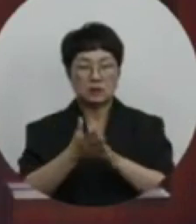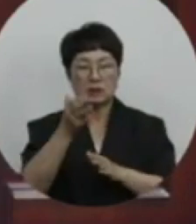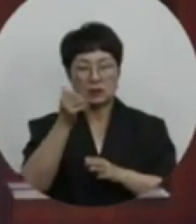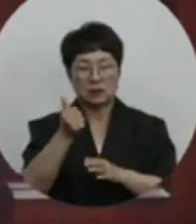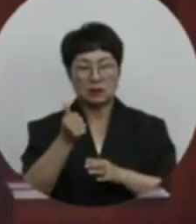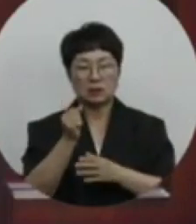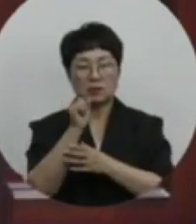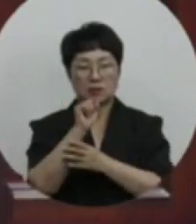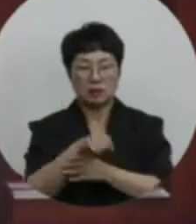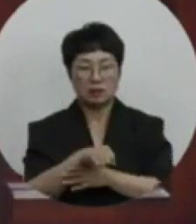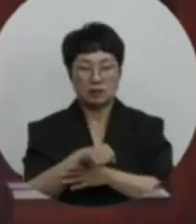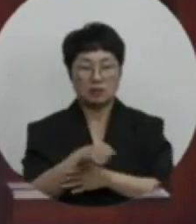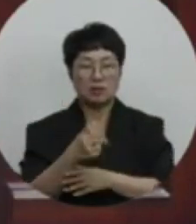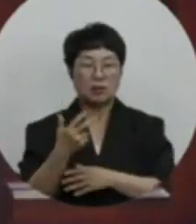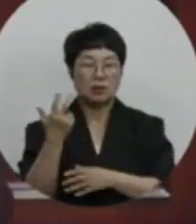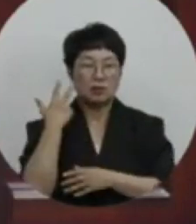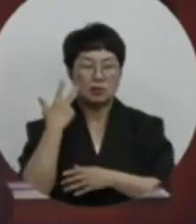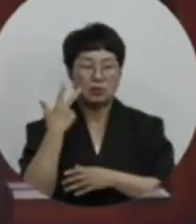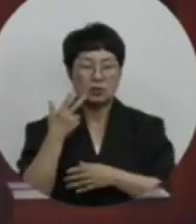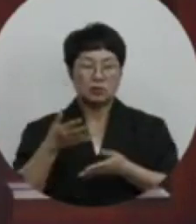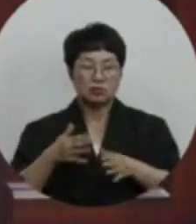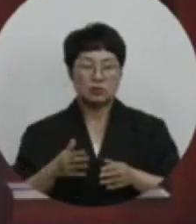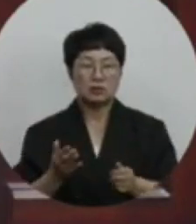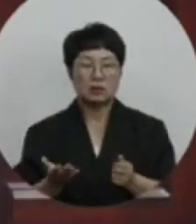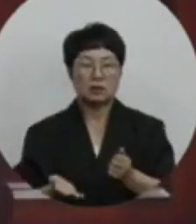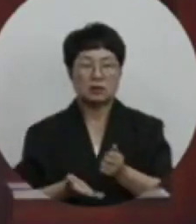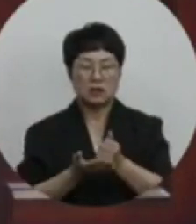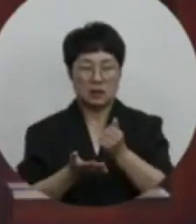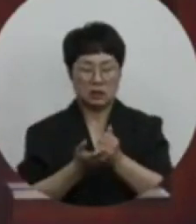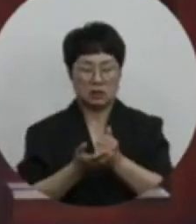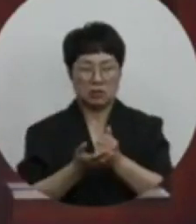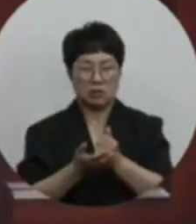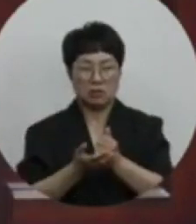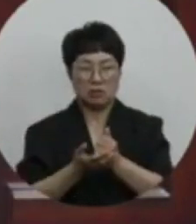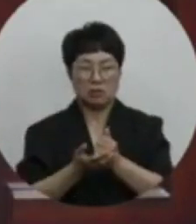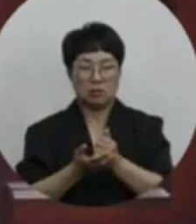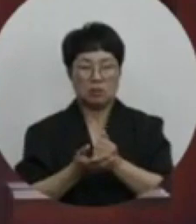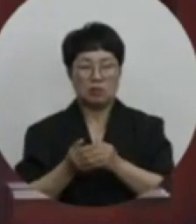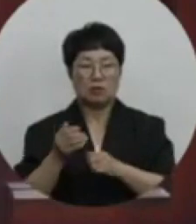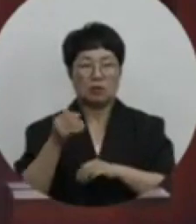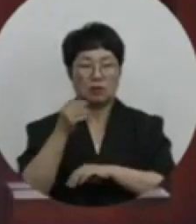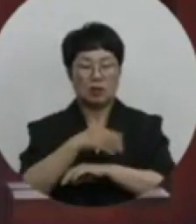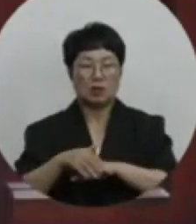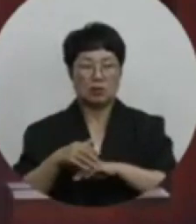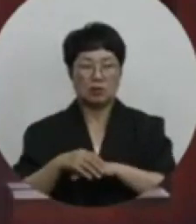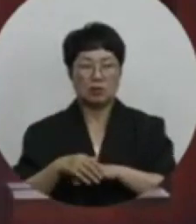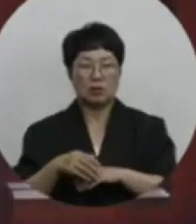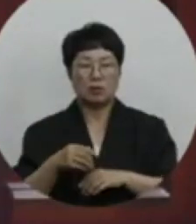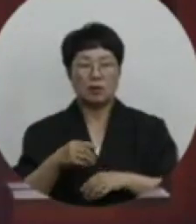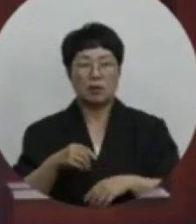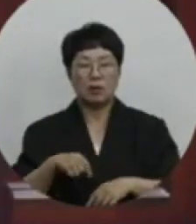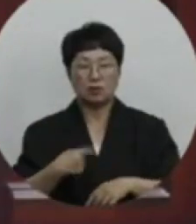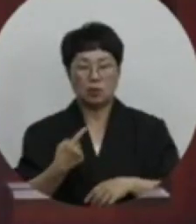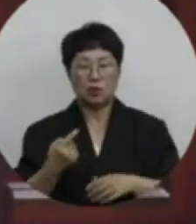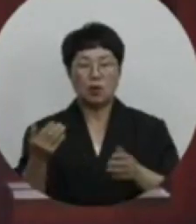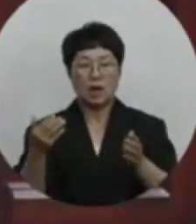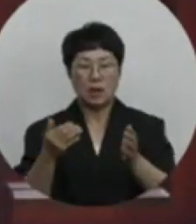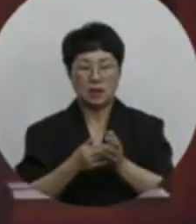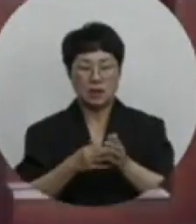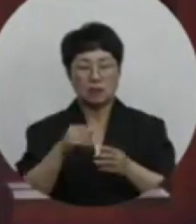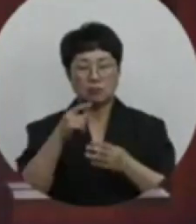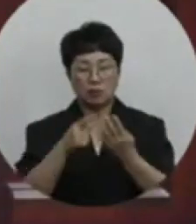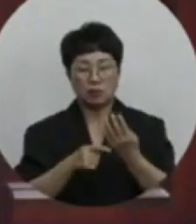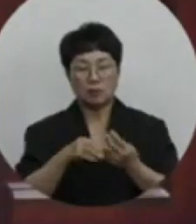여주시 출산장려운동본부 주관으로 솔로엔딩이라는 여주시의 미혼 청춘 남녀들이 만날 수 있는